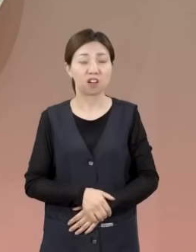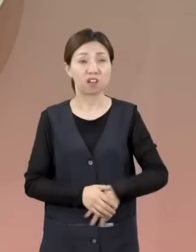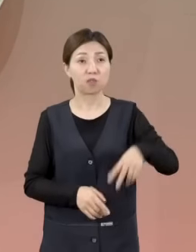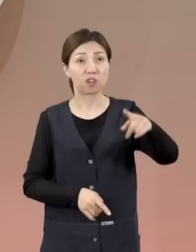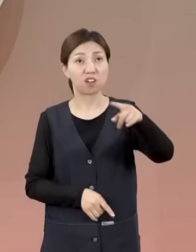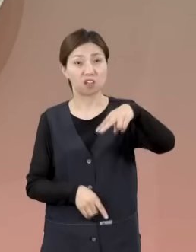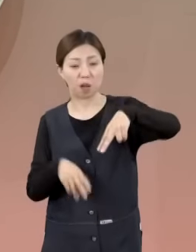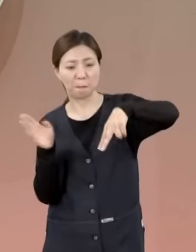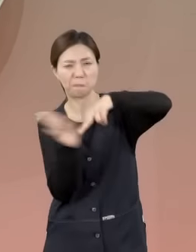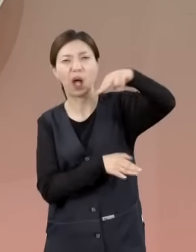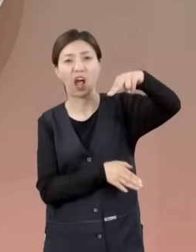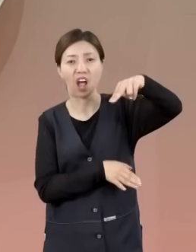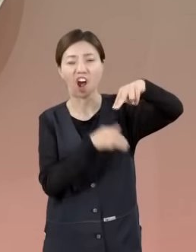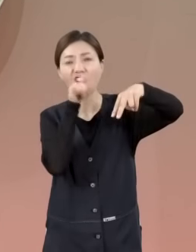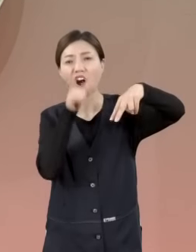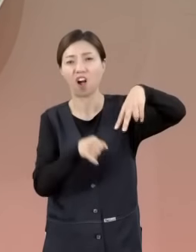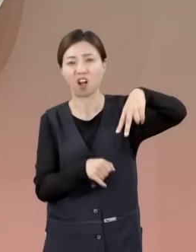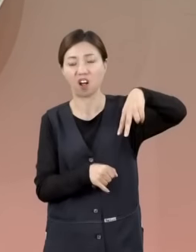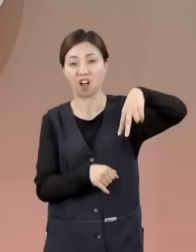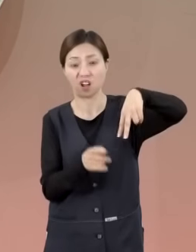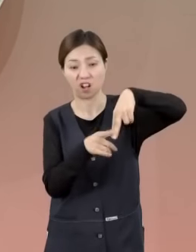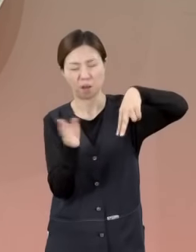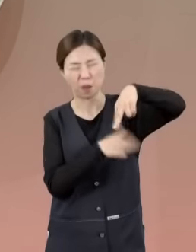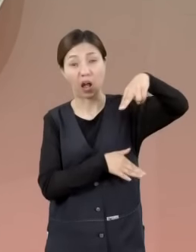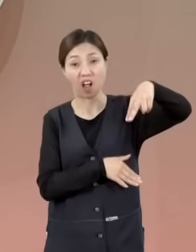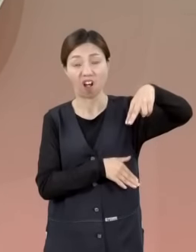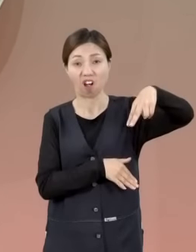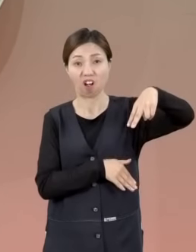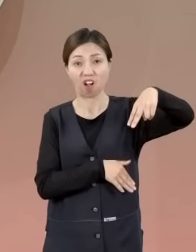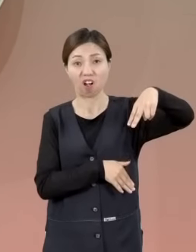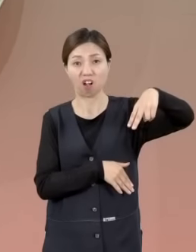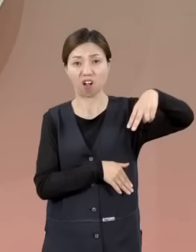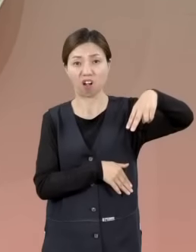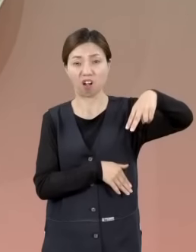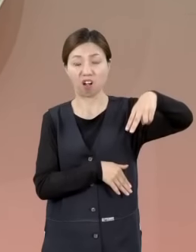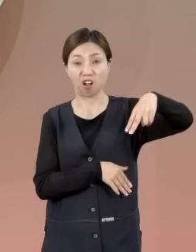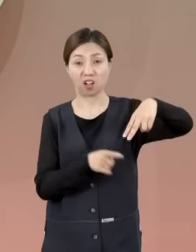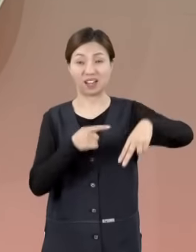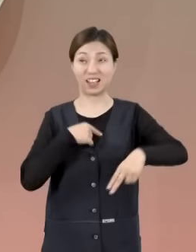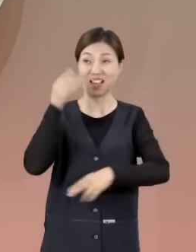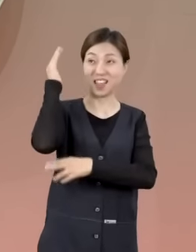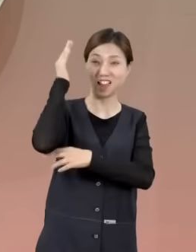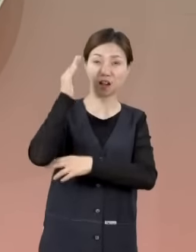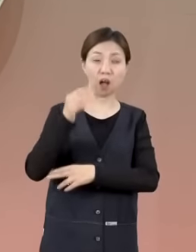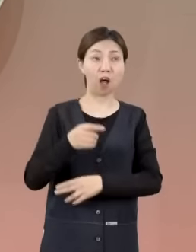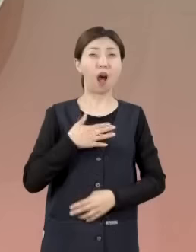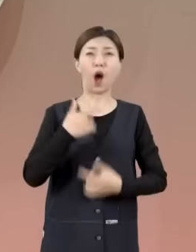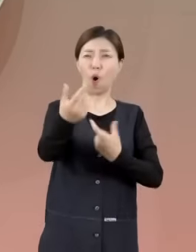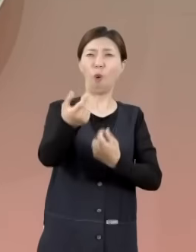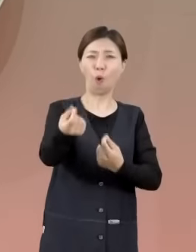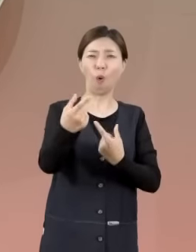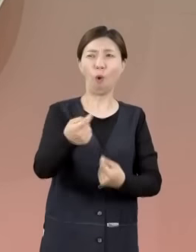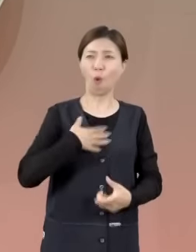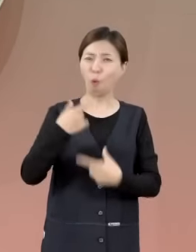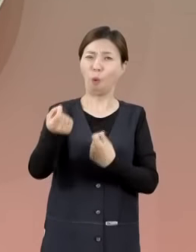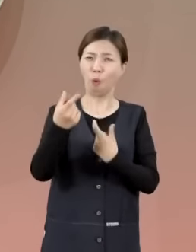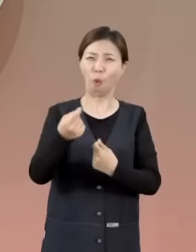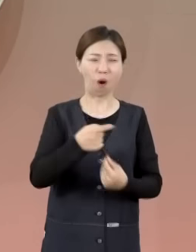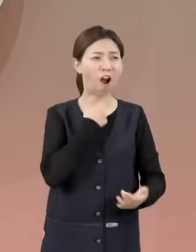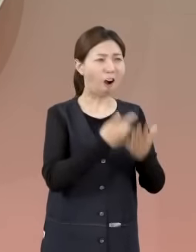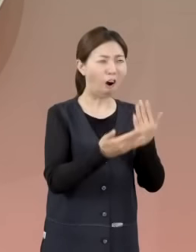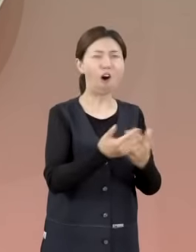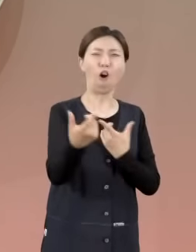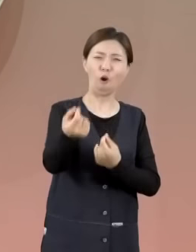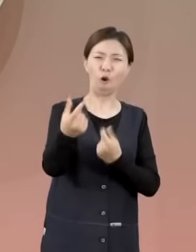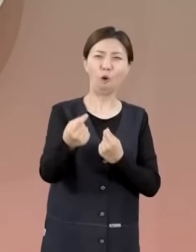앞에서 왜서 있냐고 하면서 그 불자님 종아리를 딱 때려 버리더라 근데 제가이 얘기를 했더니